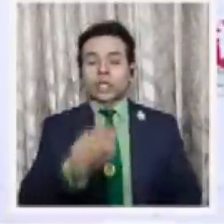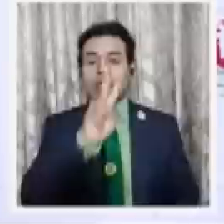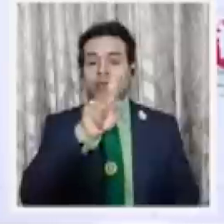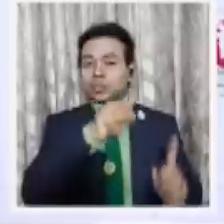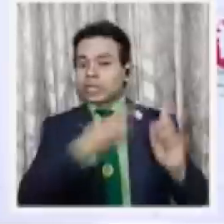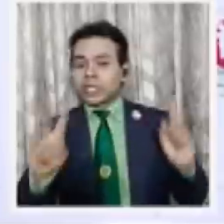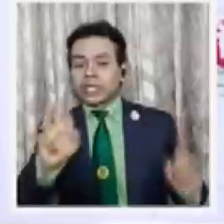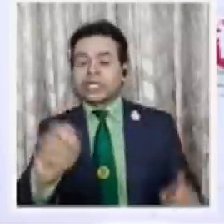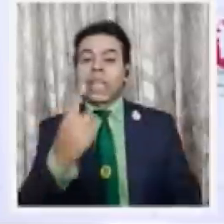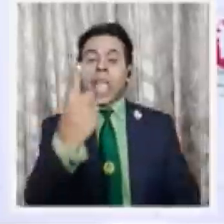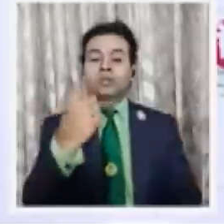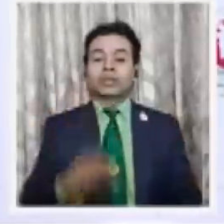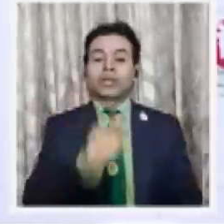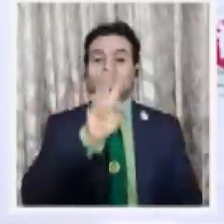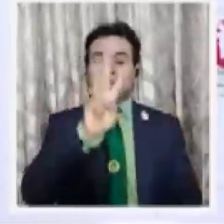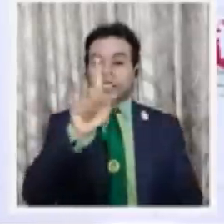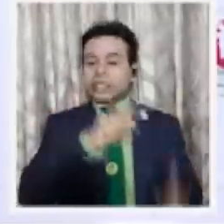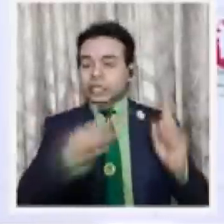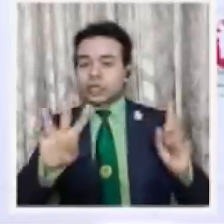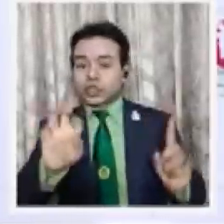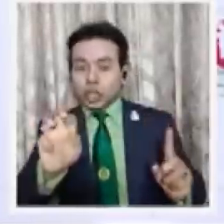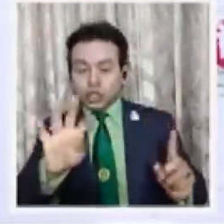24 ঘন্টা যারা মৃত্যুবরণ করেছেন তাদের বয়স বিভাজনে